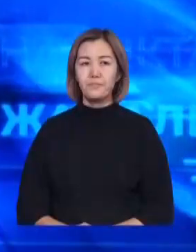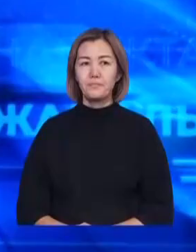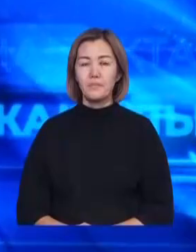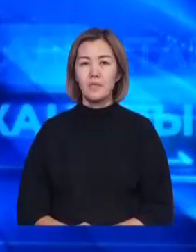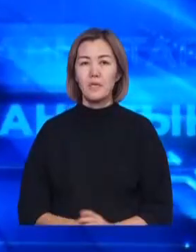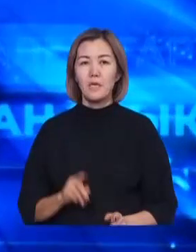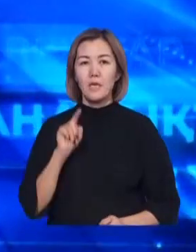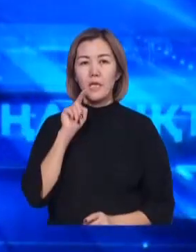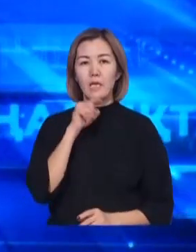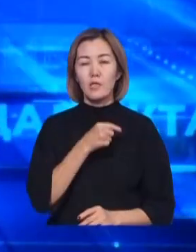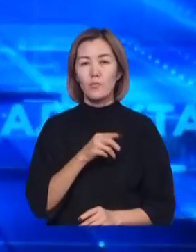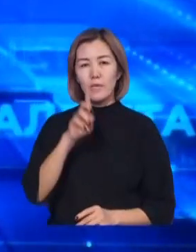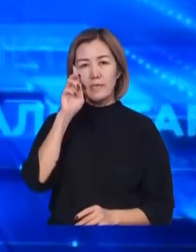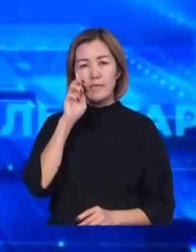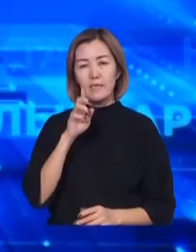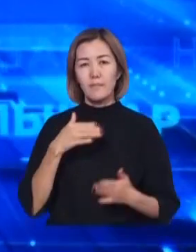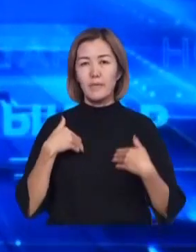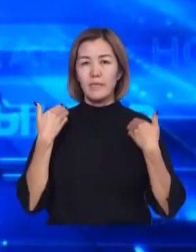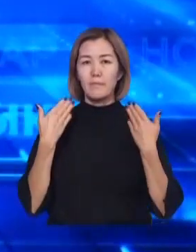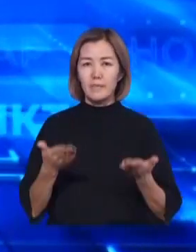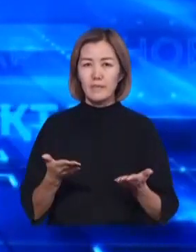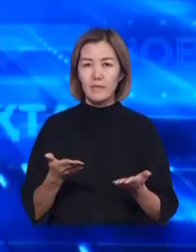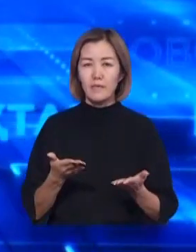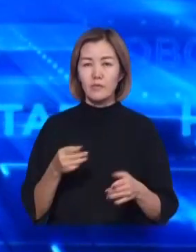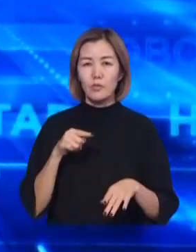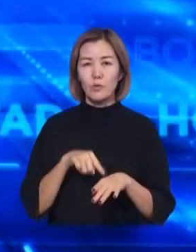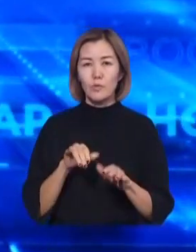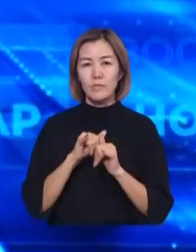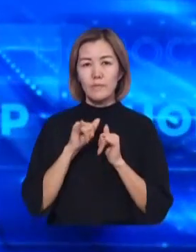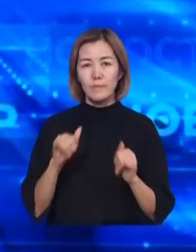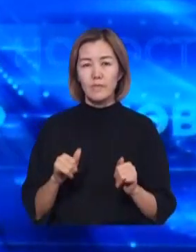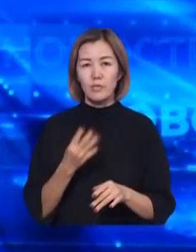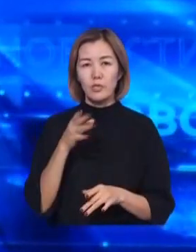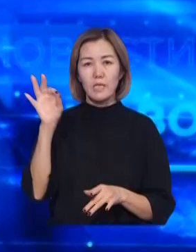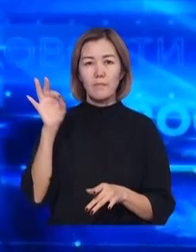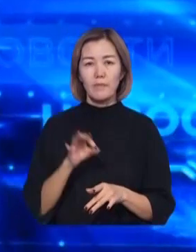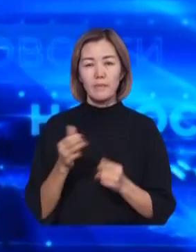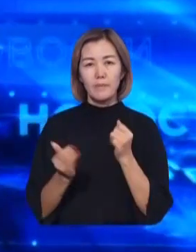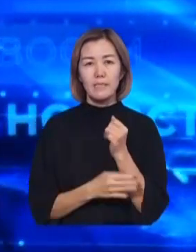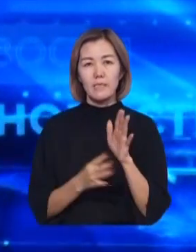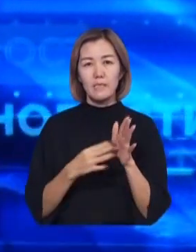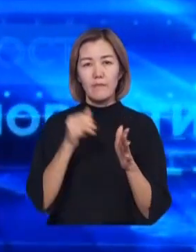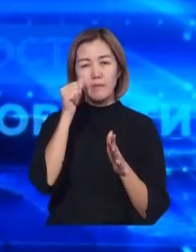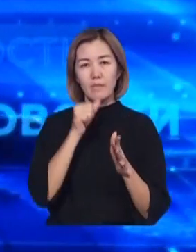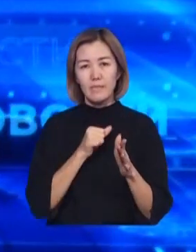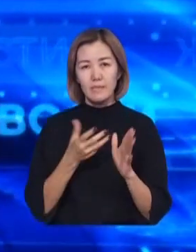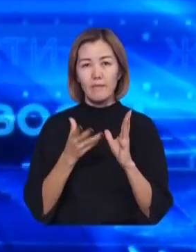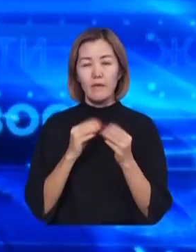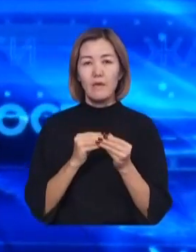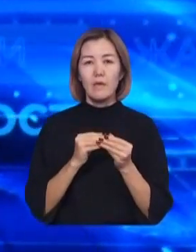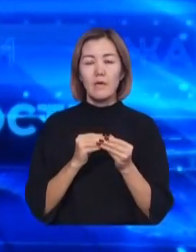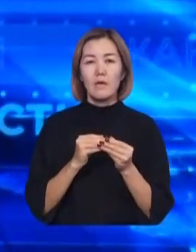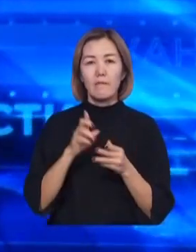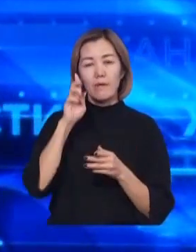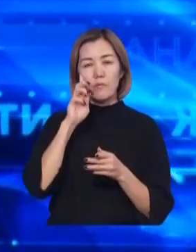путь экономика страны продемонстрировала рост 4% за последние 9 месяцев в